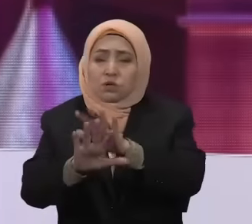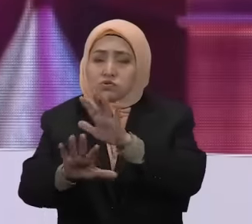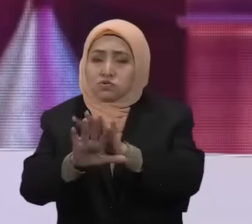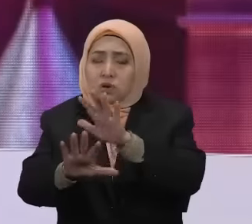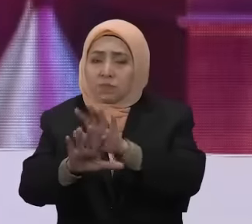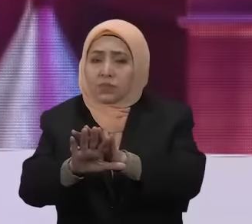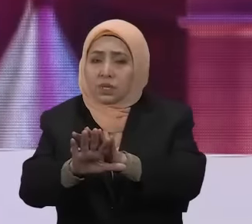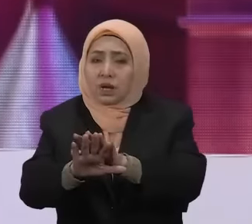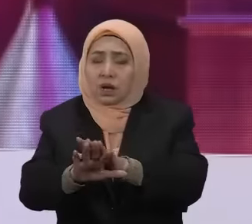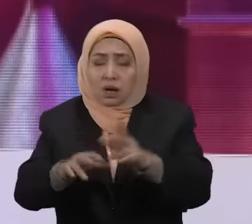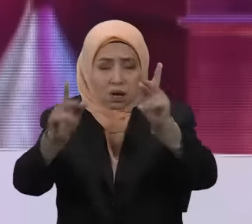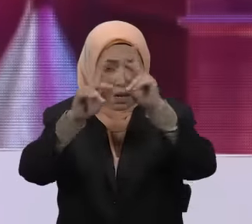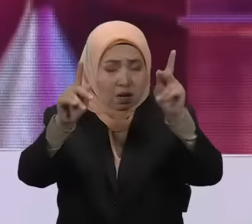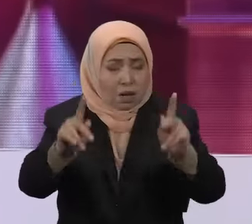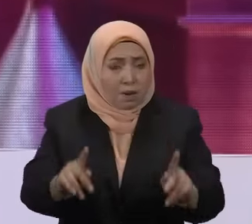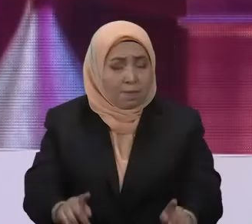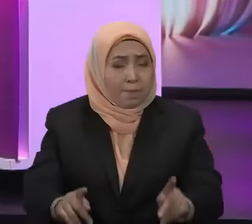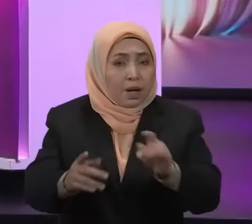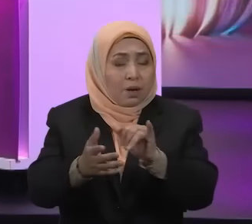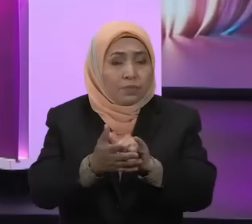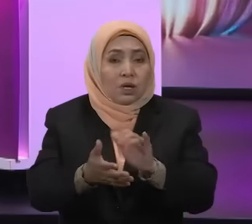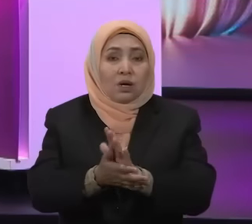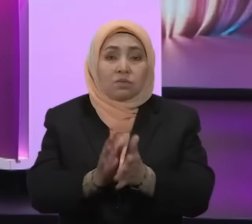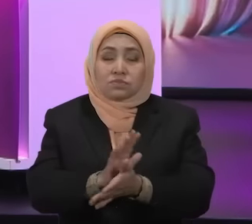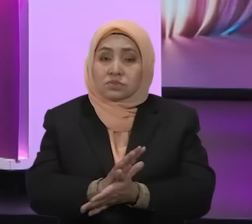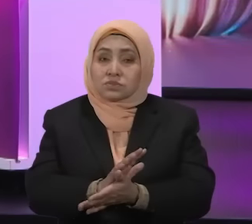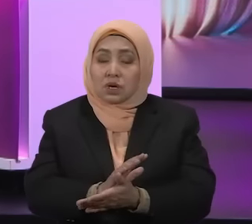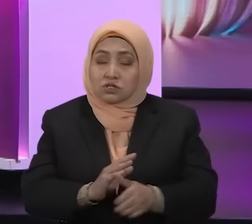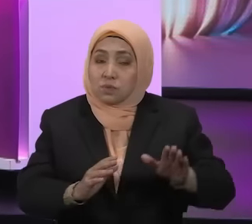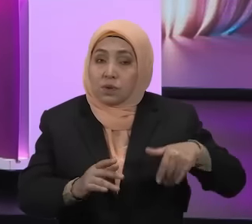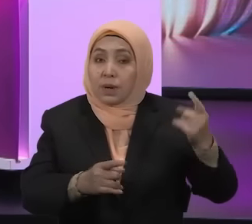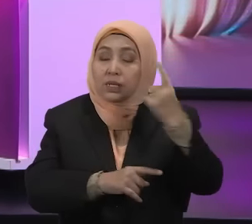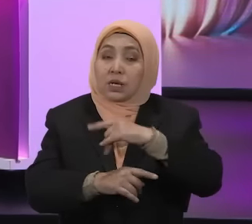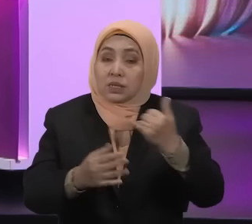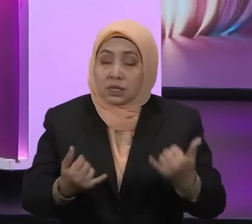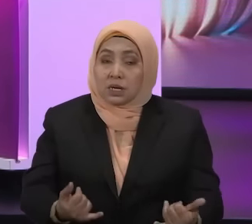yang Kaabah berada di sisi ketika bertawaf. Yeah. Sekarang ini